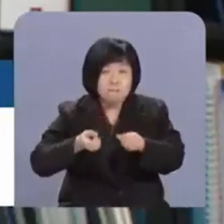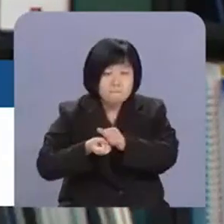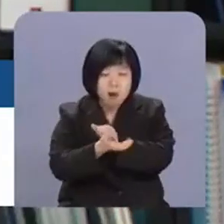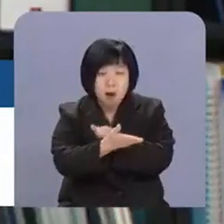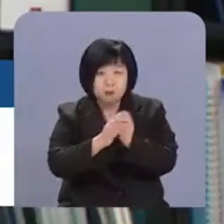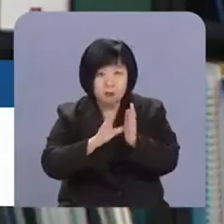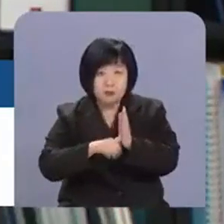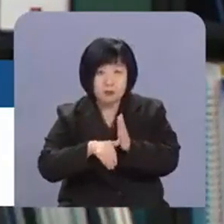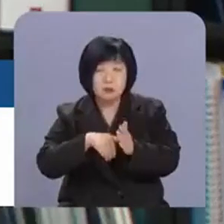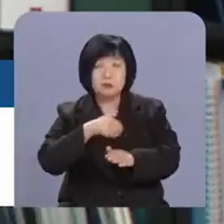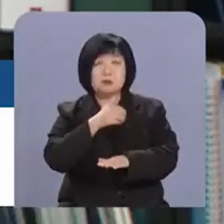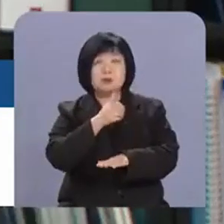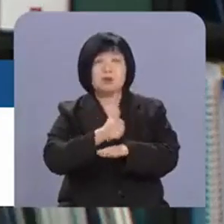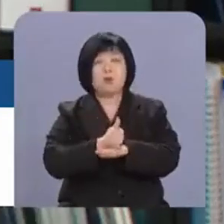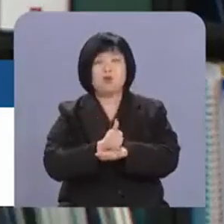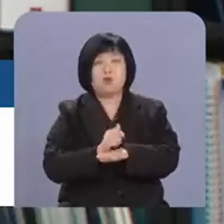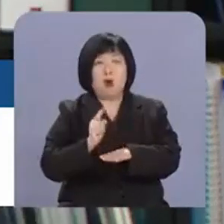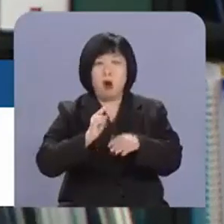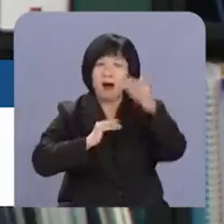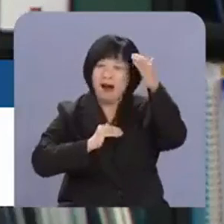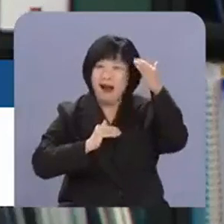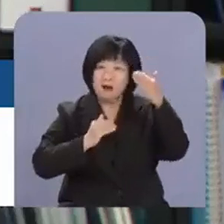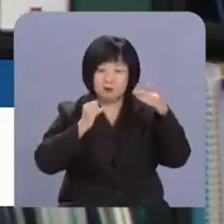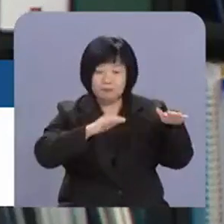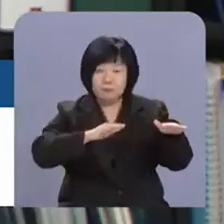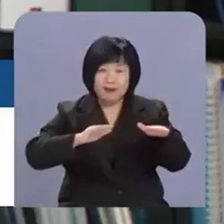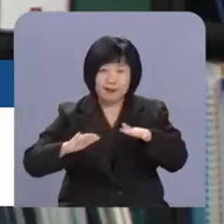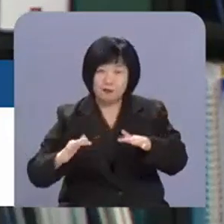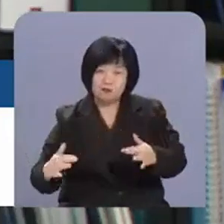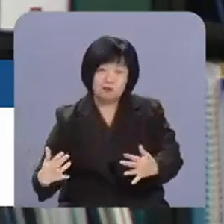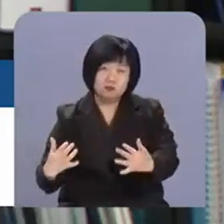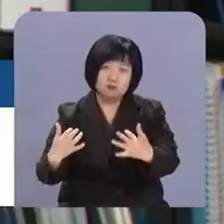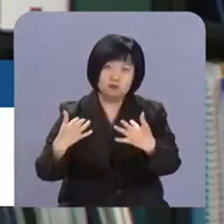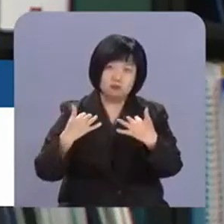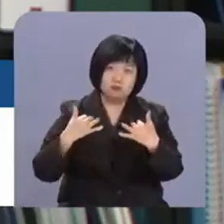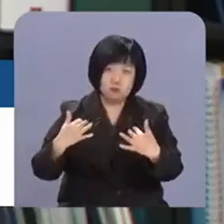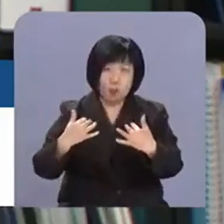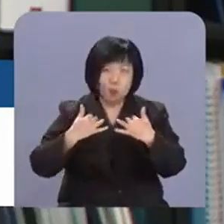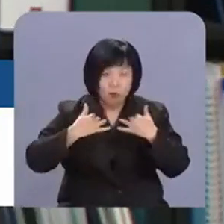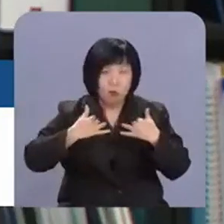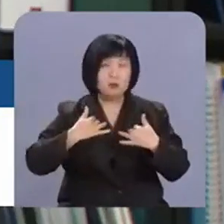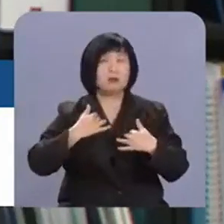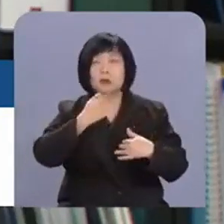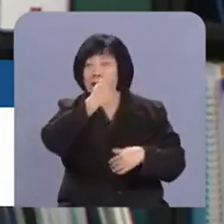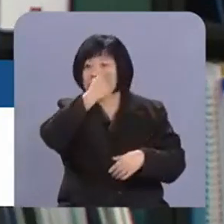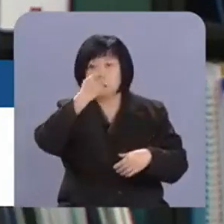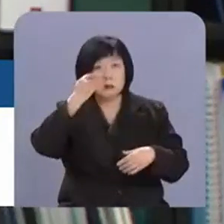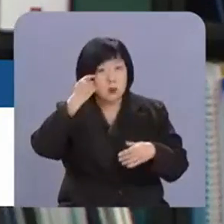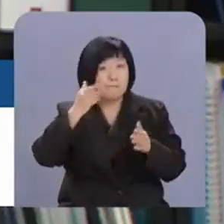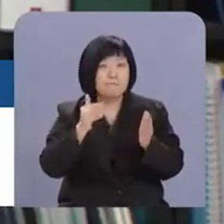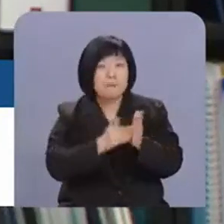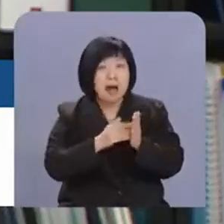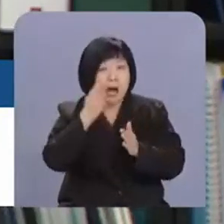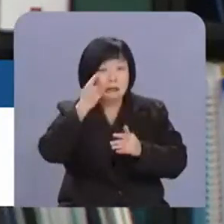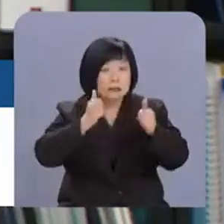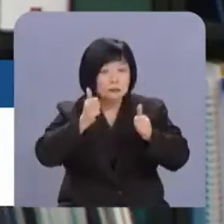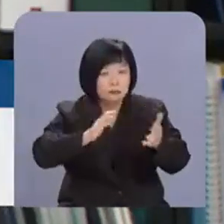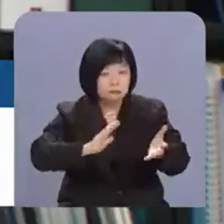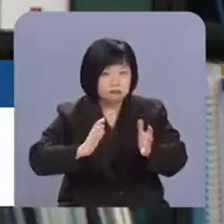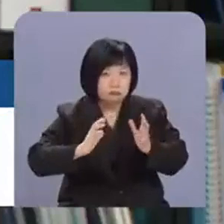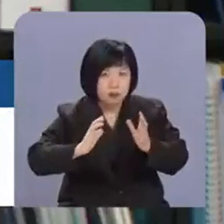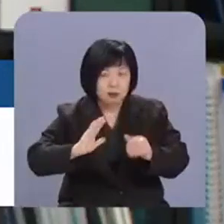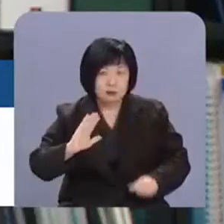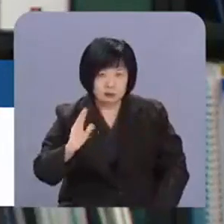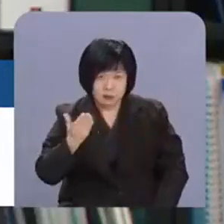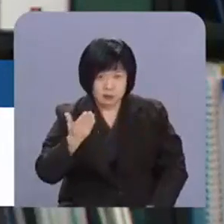때 결국에는 한국 해역까지 오염수가 온다라는 거 증명이 된 시뮬레이션 자료잖아요. 그런